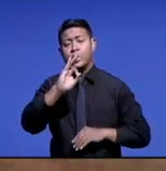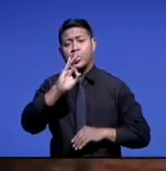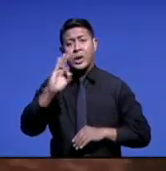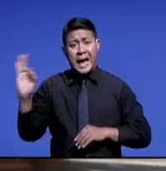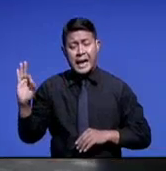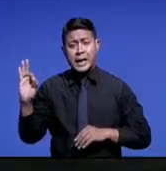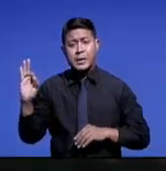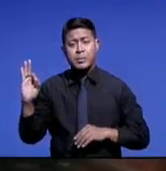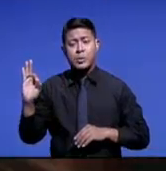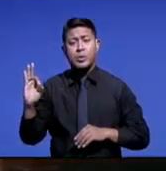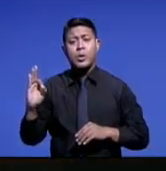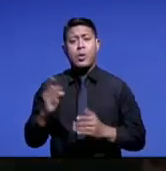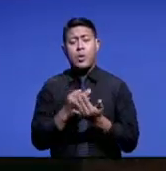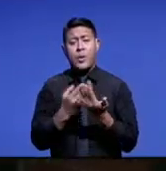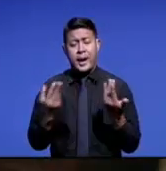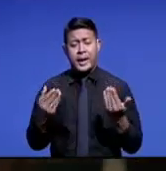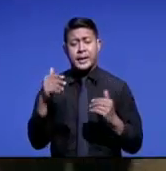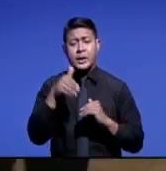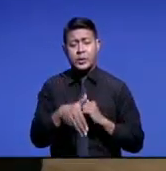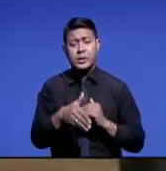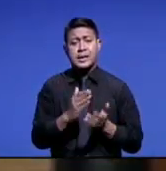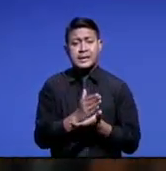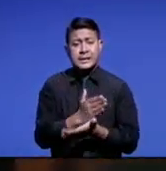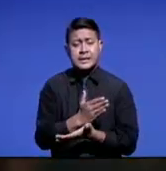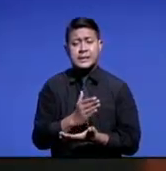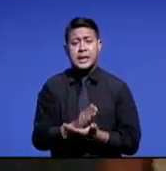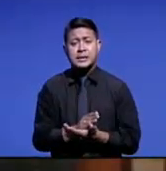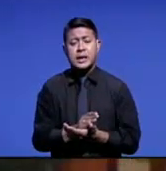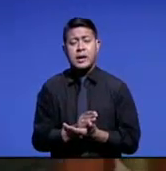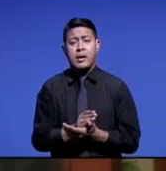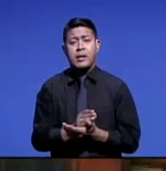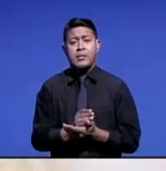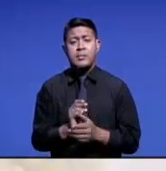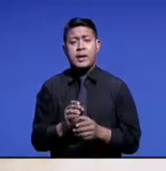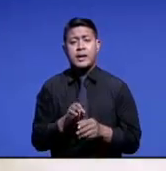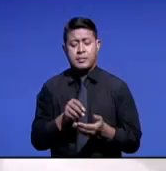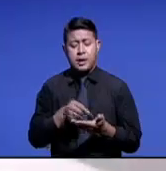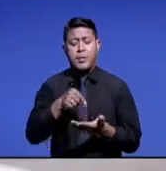di Kedutaan Besar Republik Indonesia. Sedangkan sisanya menggunakan metode pos.